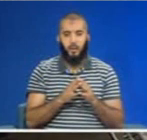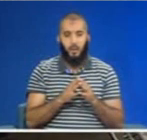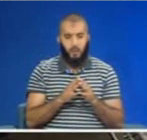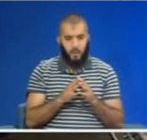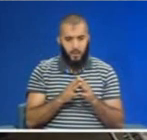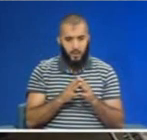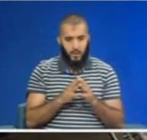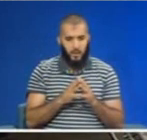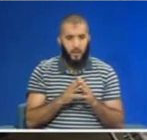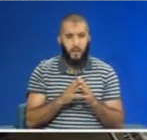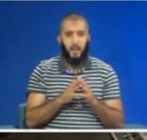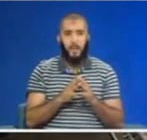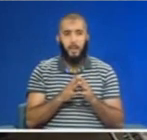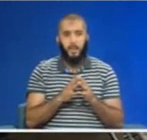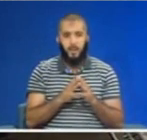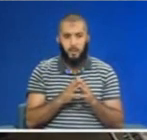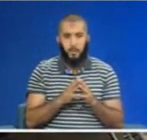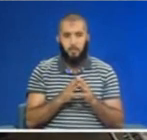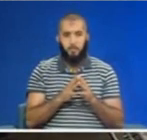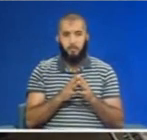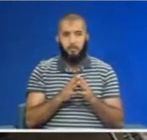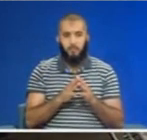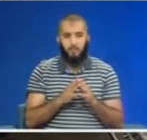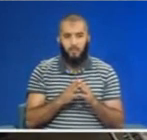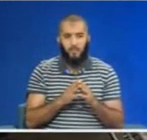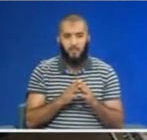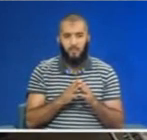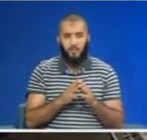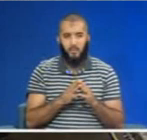سؤال. المهم لا ندير له بلاكا ولا ما نديرلوش؟